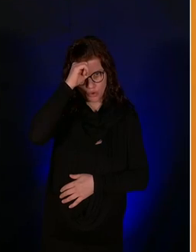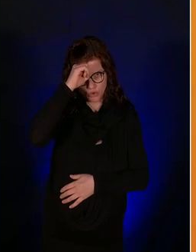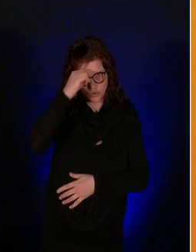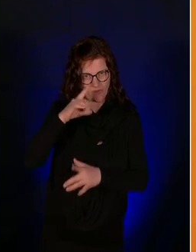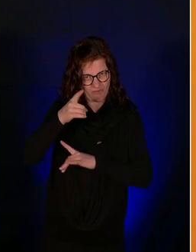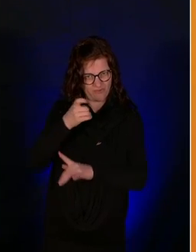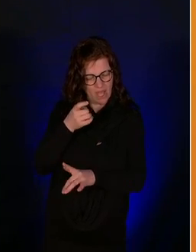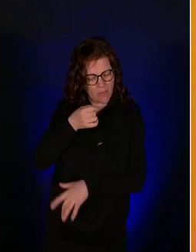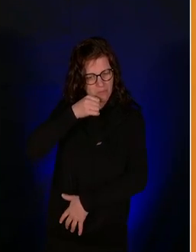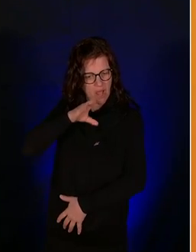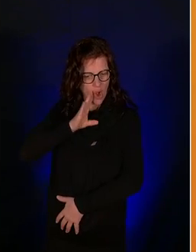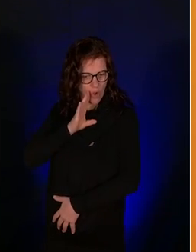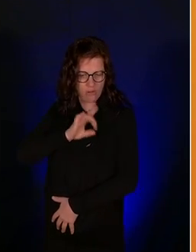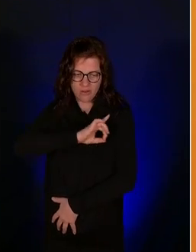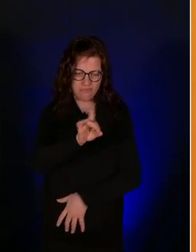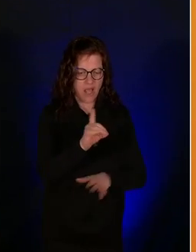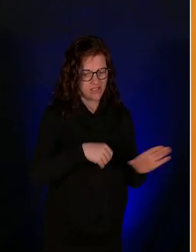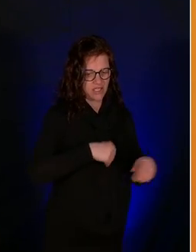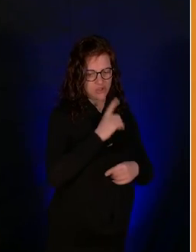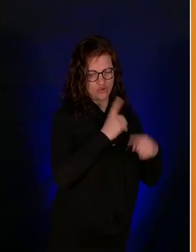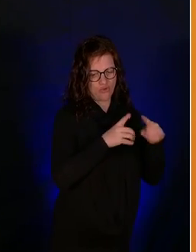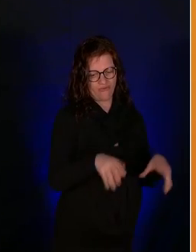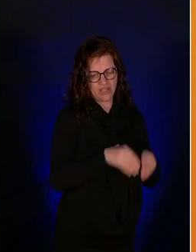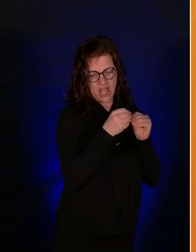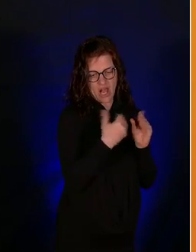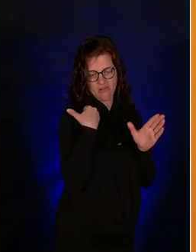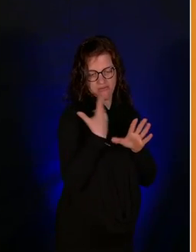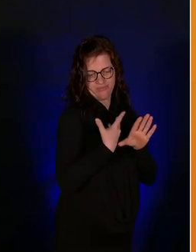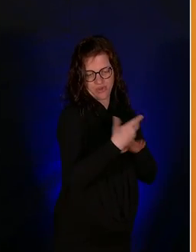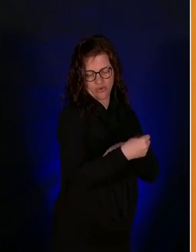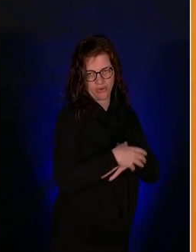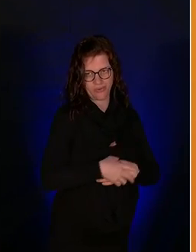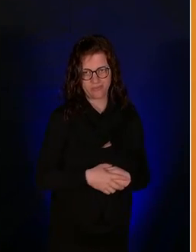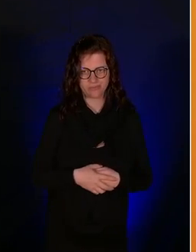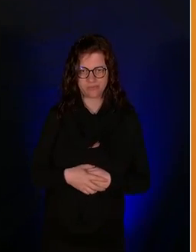maman, et pas de la direction confédérale sortante.